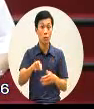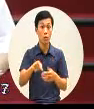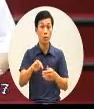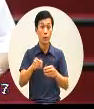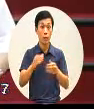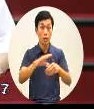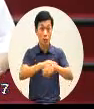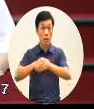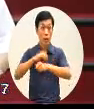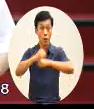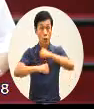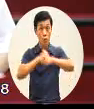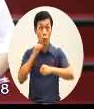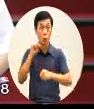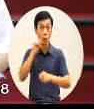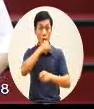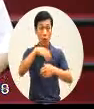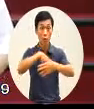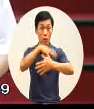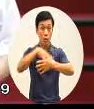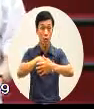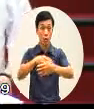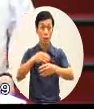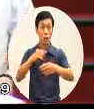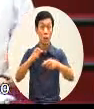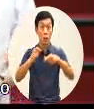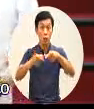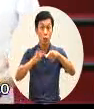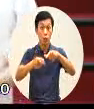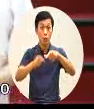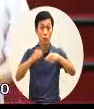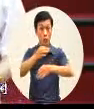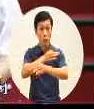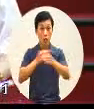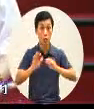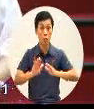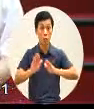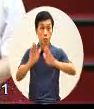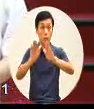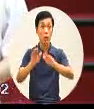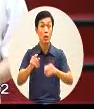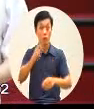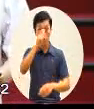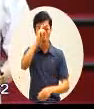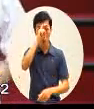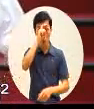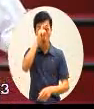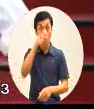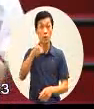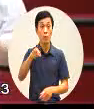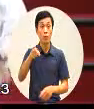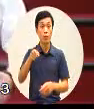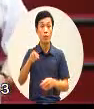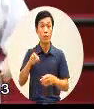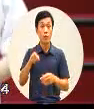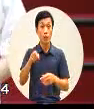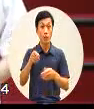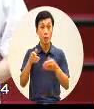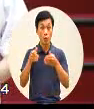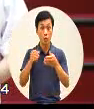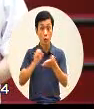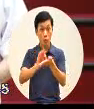动咱国内我们的经济发展，所以讲希望俺一定爱问这个啊，是用着俺的国